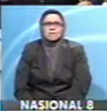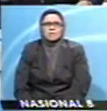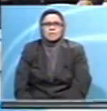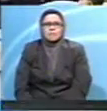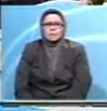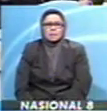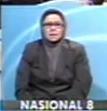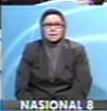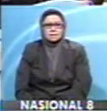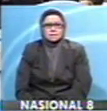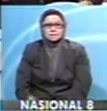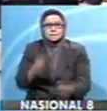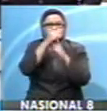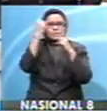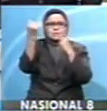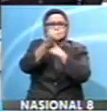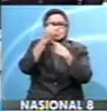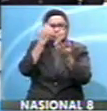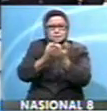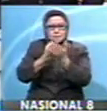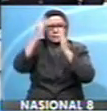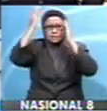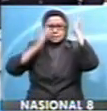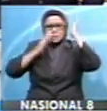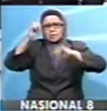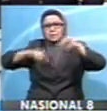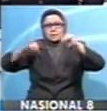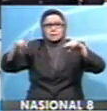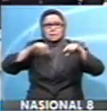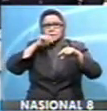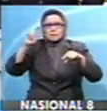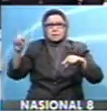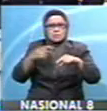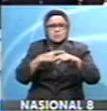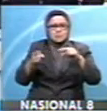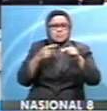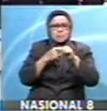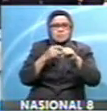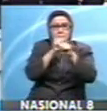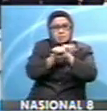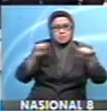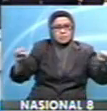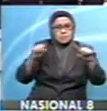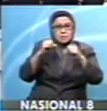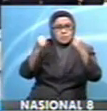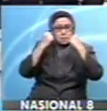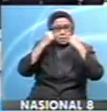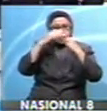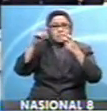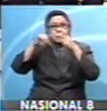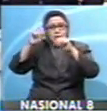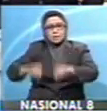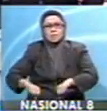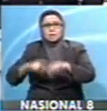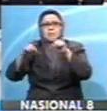satu kedudukan ekonomi Malaysia yang pelbagai bukan sahaja menyediakan penampan yang baik malah mampu menampung dan menghadkan impak